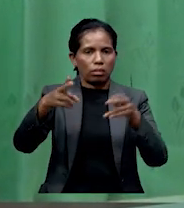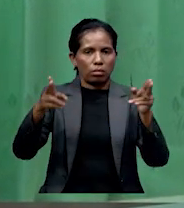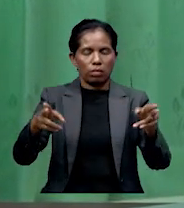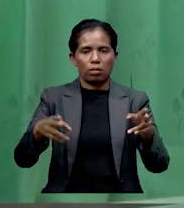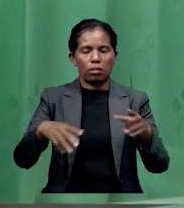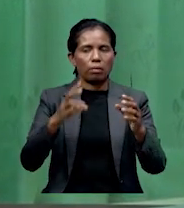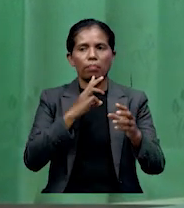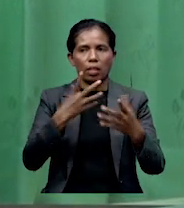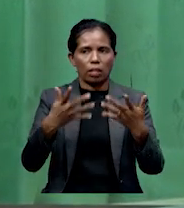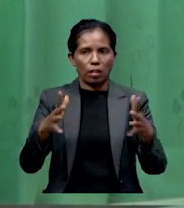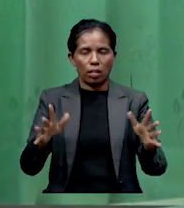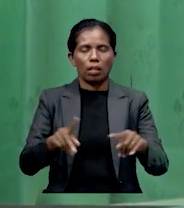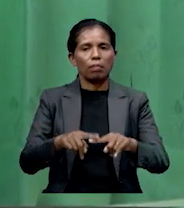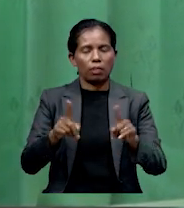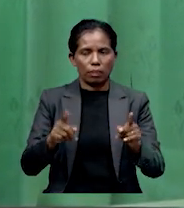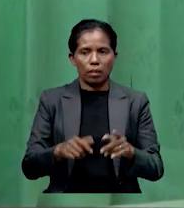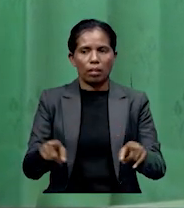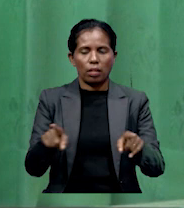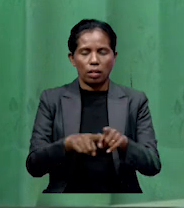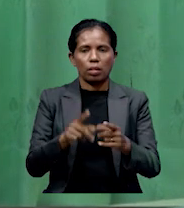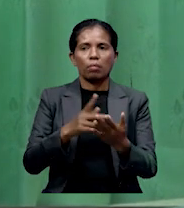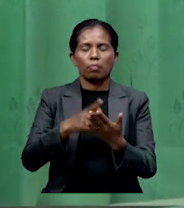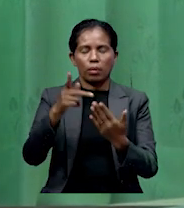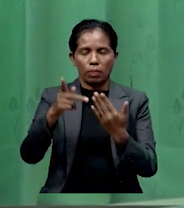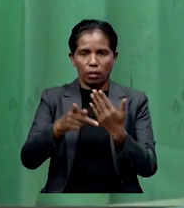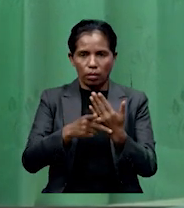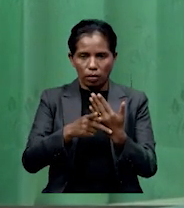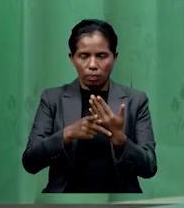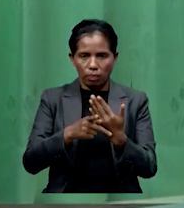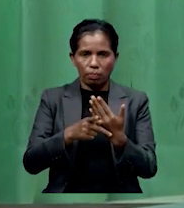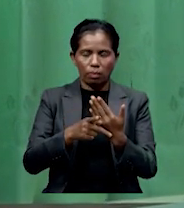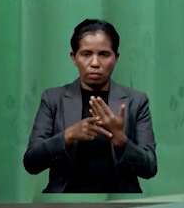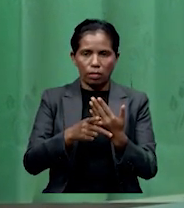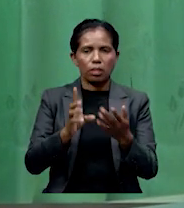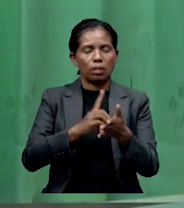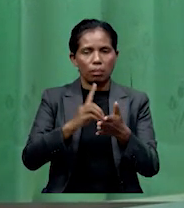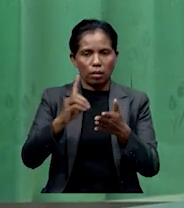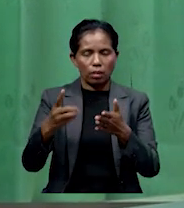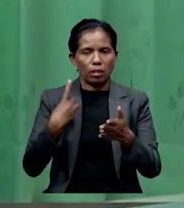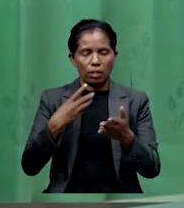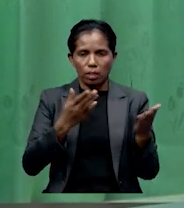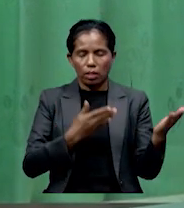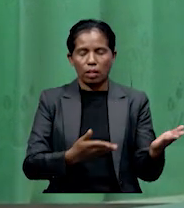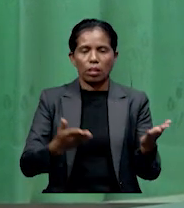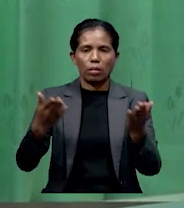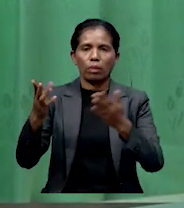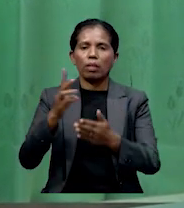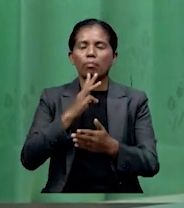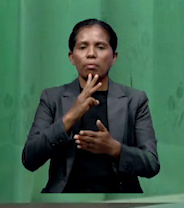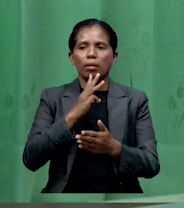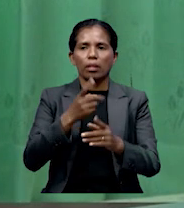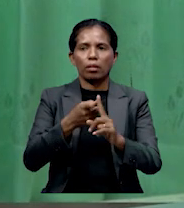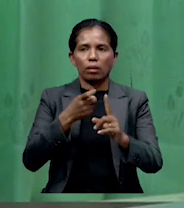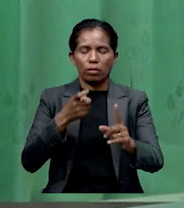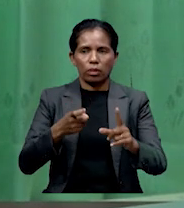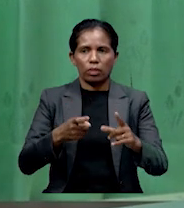mamukela mai be anesan programa rutina ita halo distribution dadauk behu si